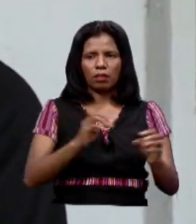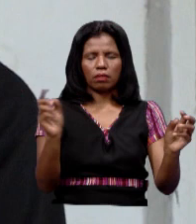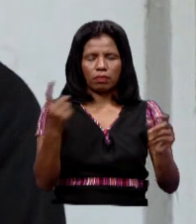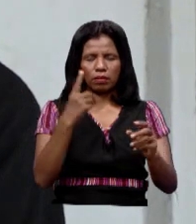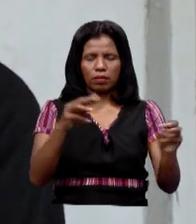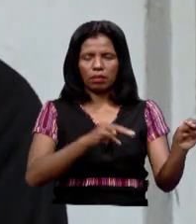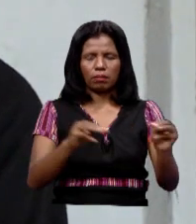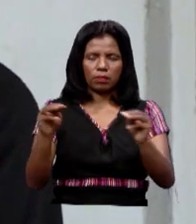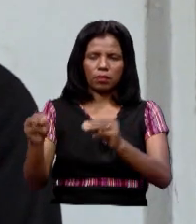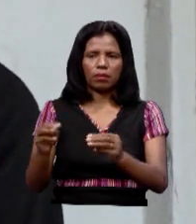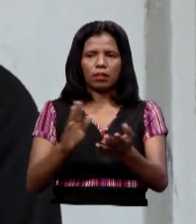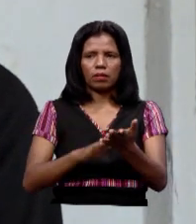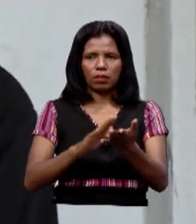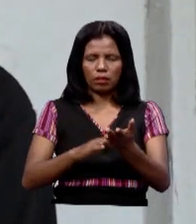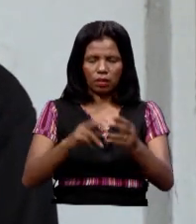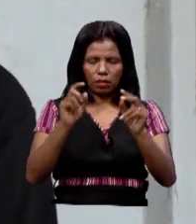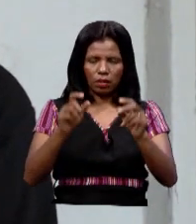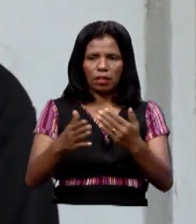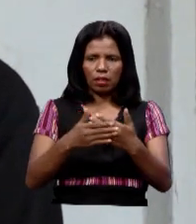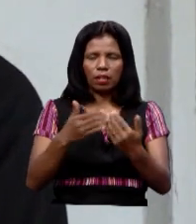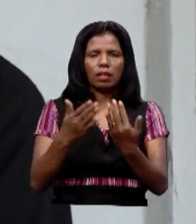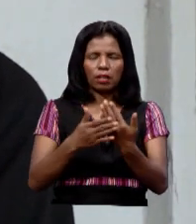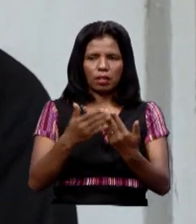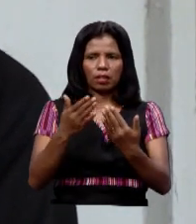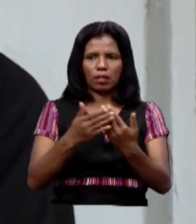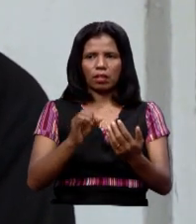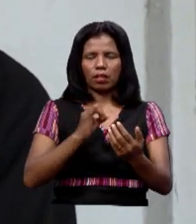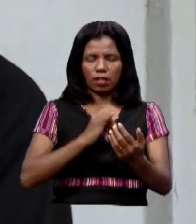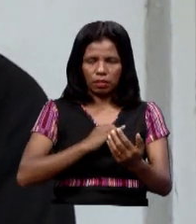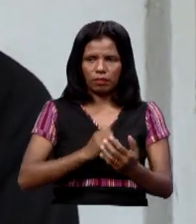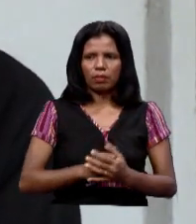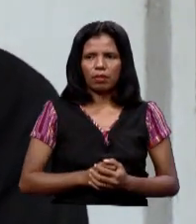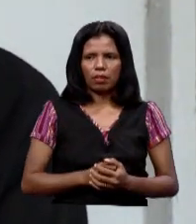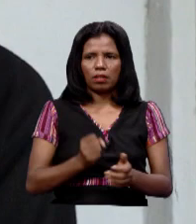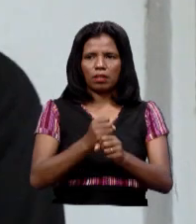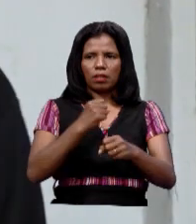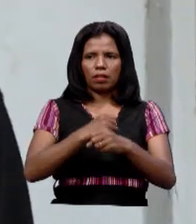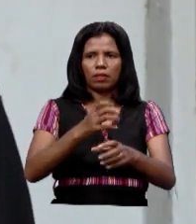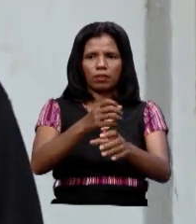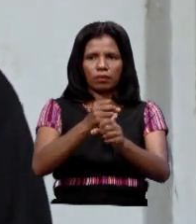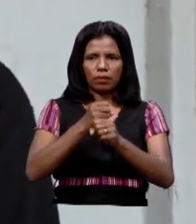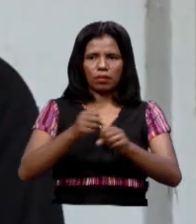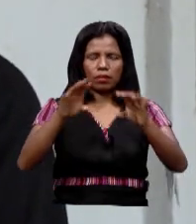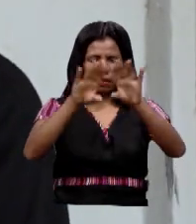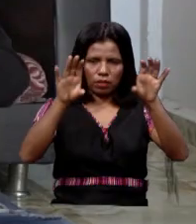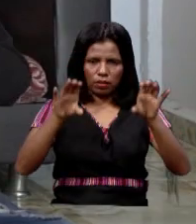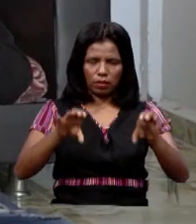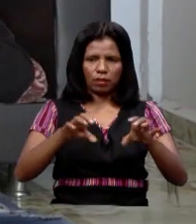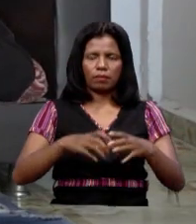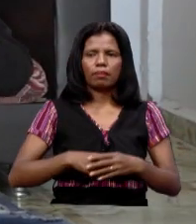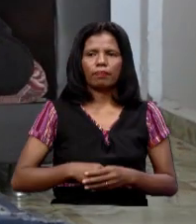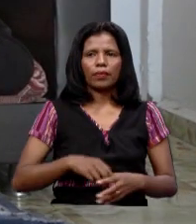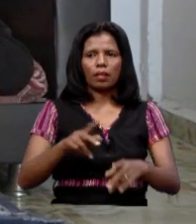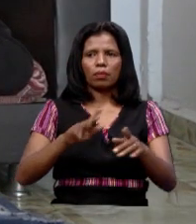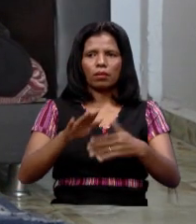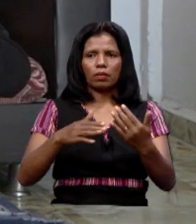ini sekolah obligan ini kapan ini hal to mangan to halo hada foto titi jasane si em ho to